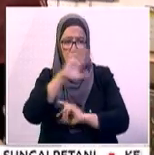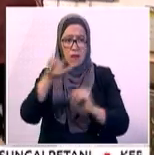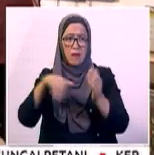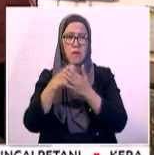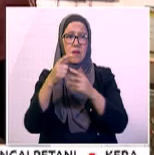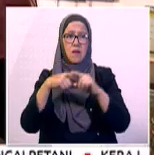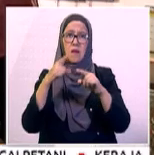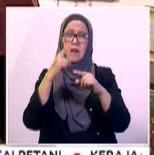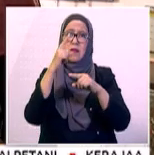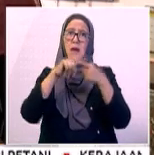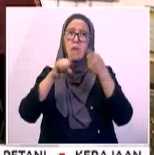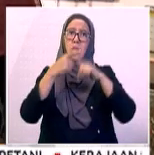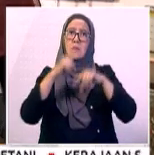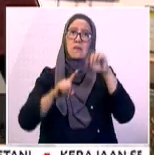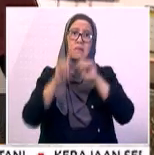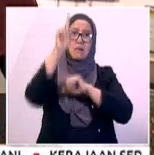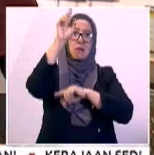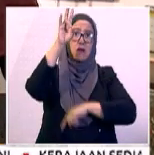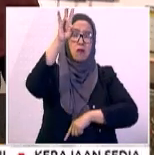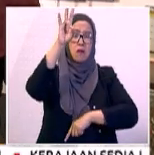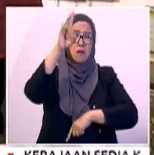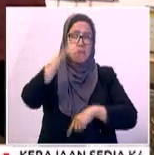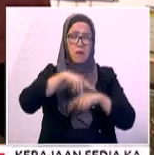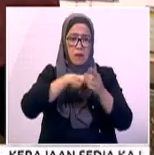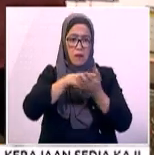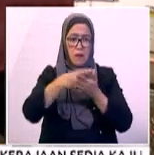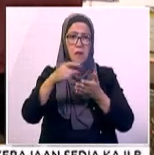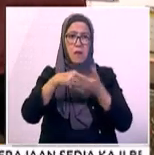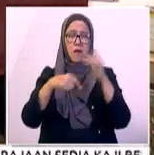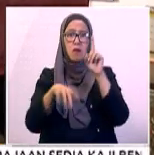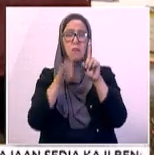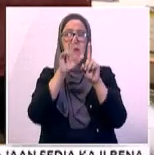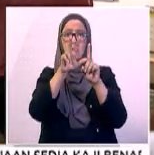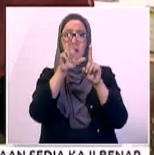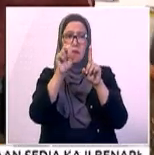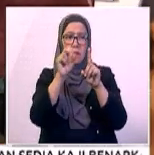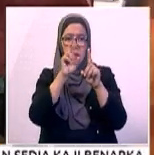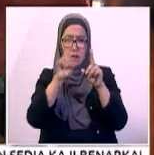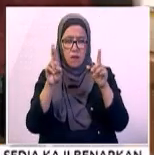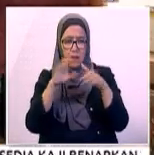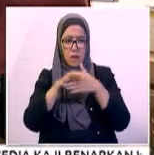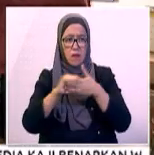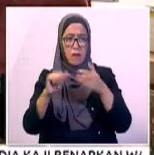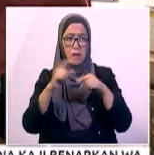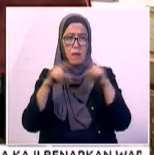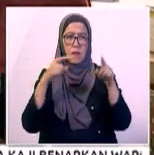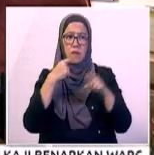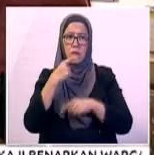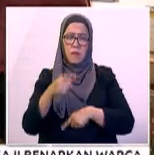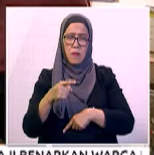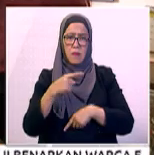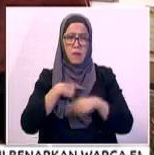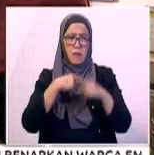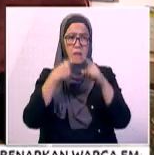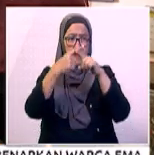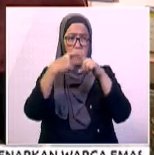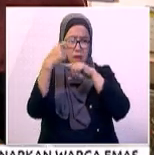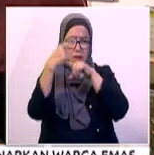umur RM130,000. Masalah saya sekarang ni, rumah yang kerajaan negeri bagi kat saya, dia tawarkan kepada saya